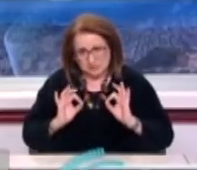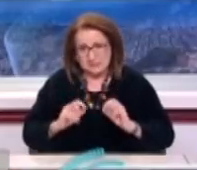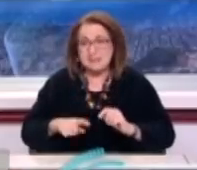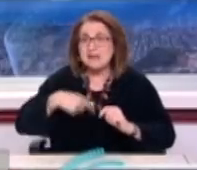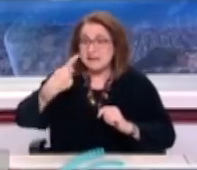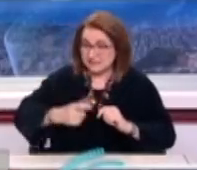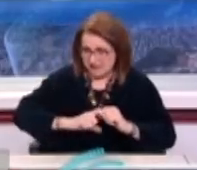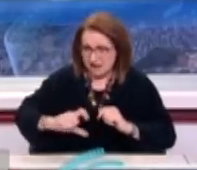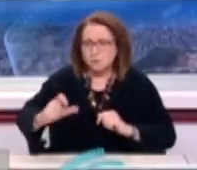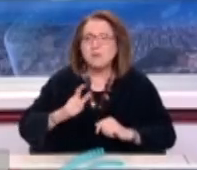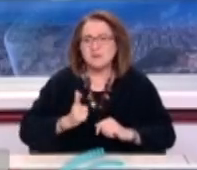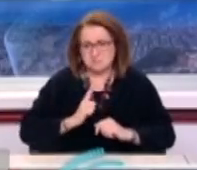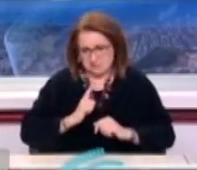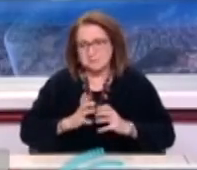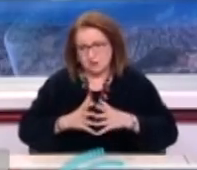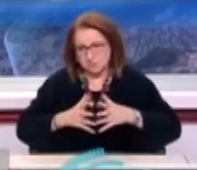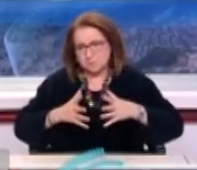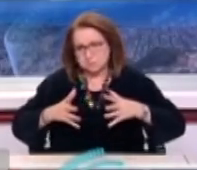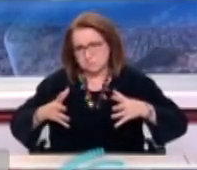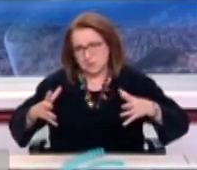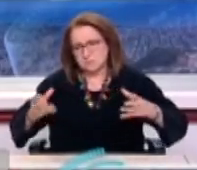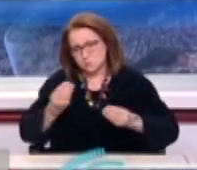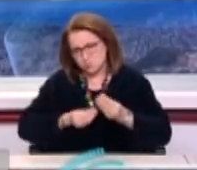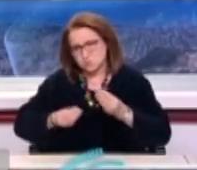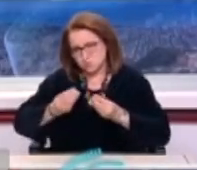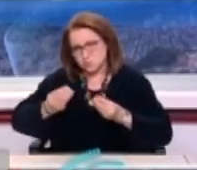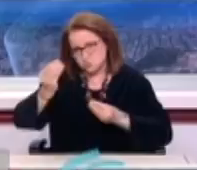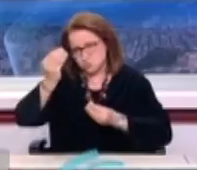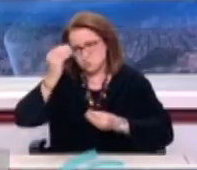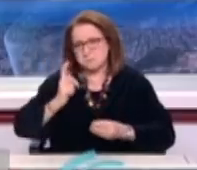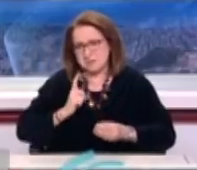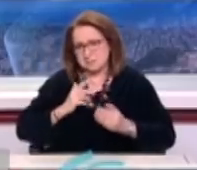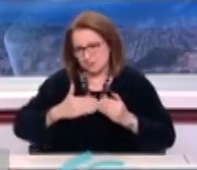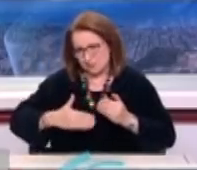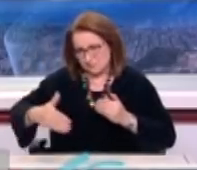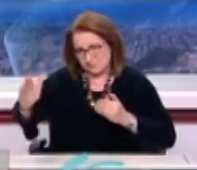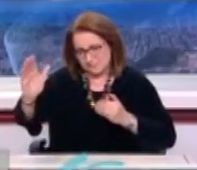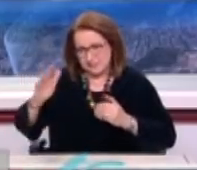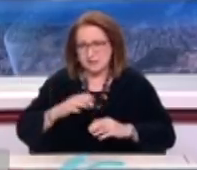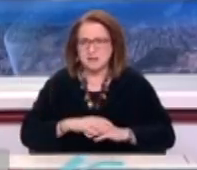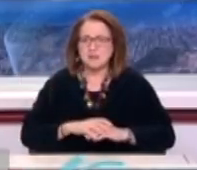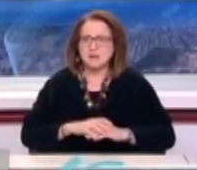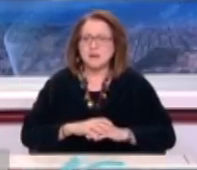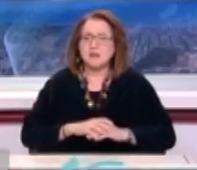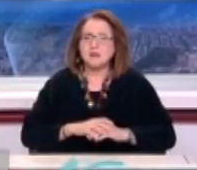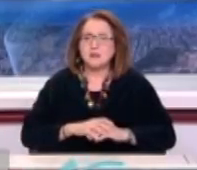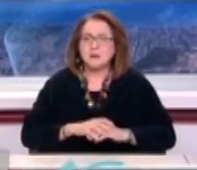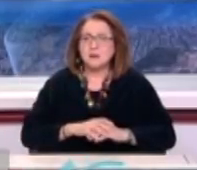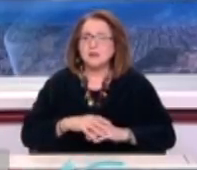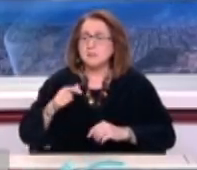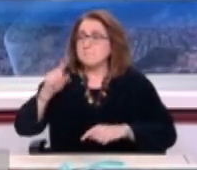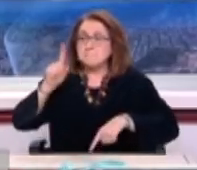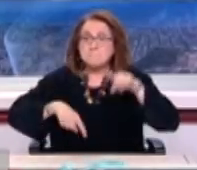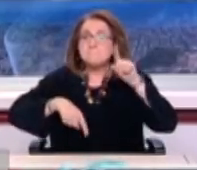νόσου στην πατρίδα μας, όπως και σε όλο τον κόσμο. Τα καθυπερβολήν μέτρα που ελήφθησαν στις